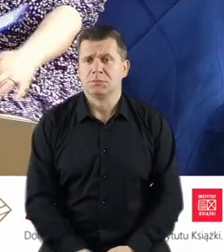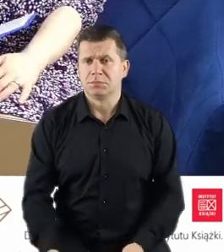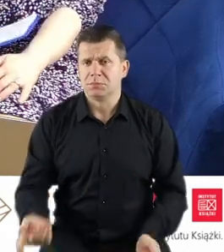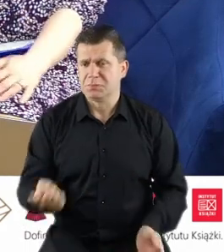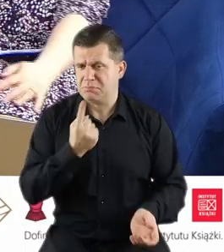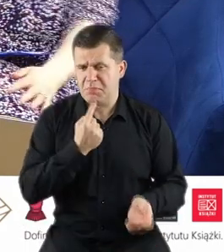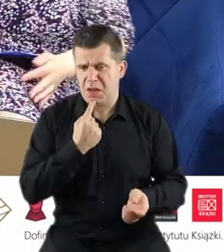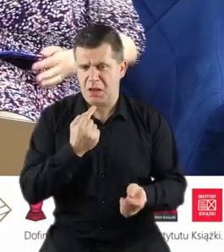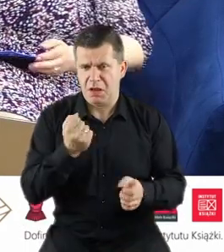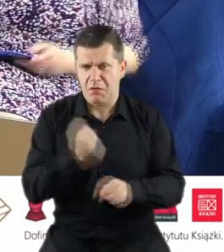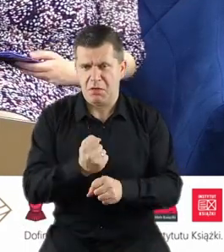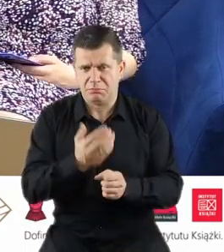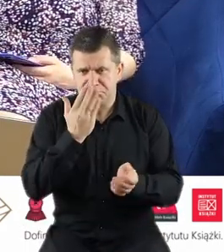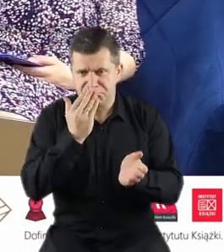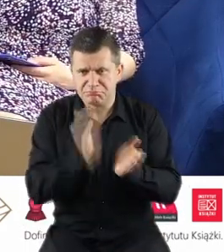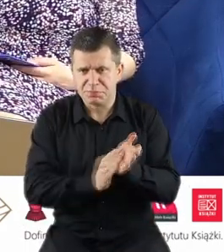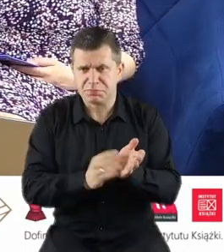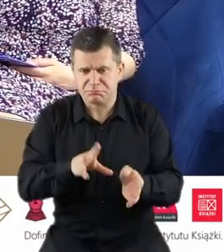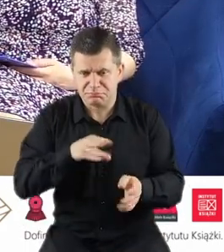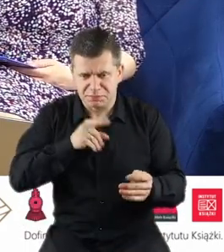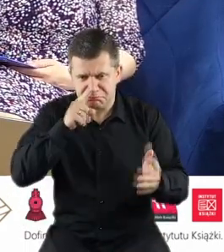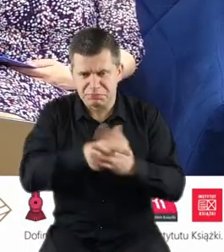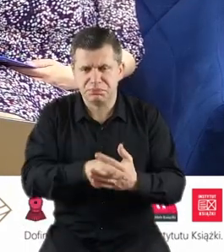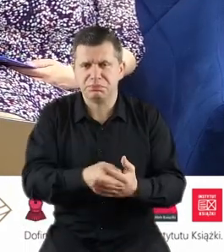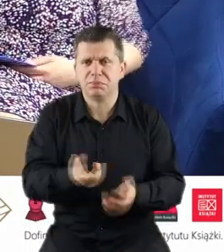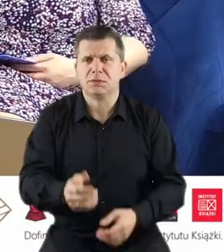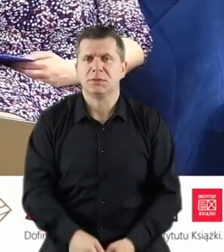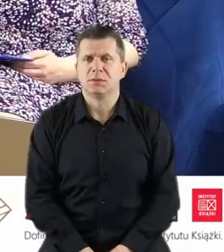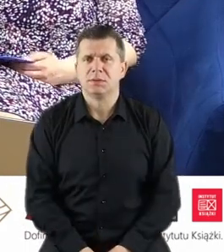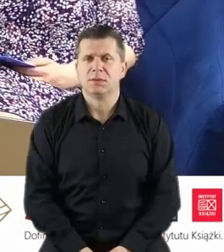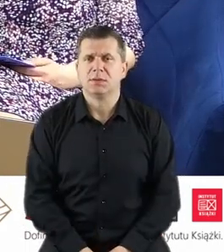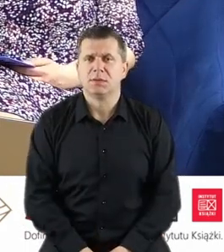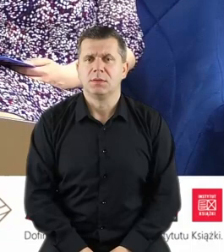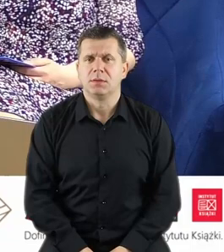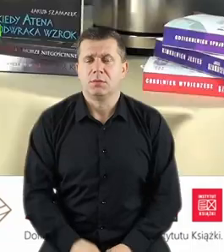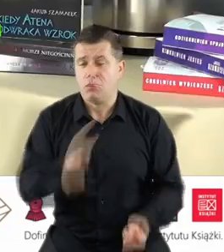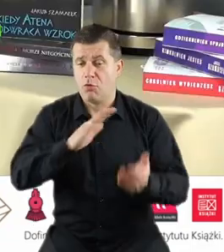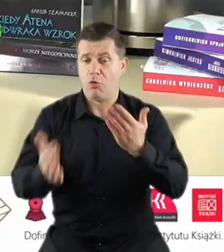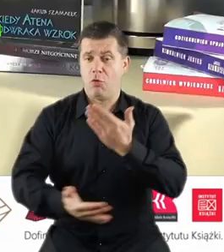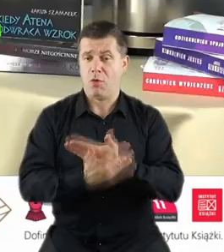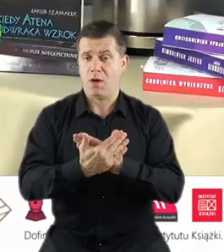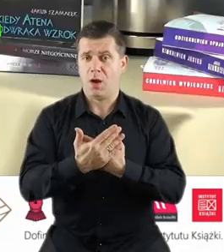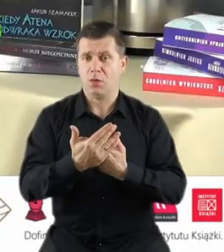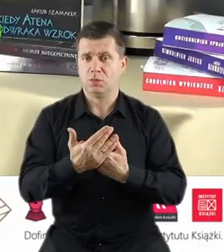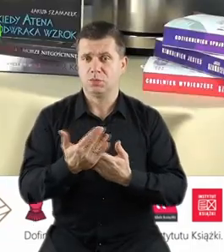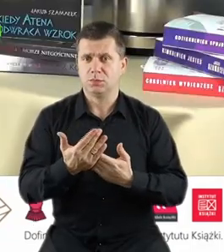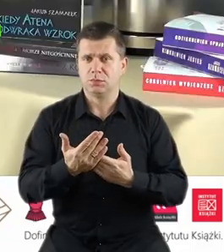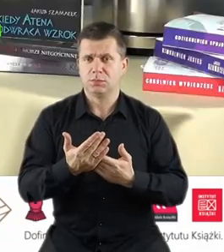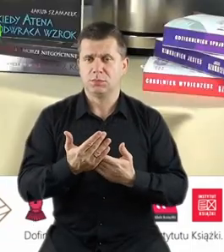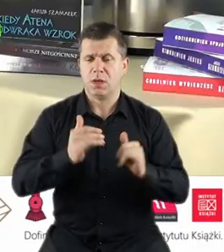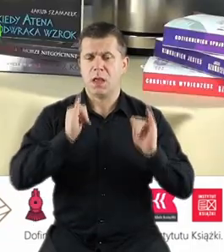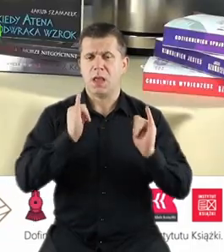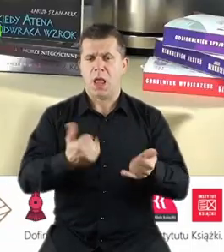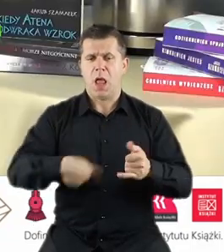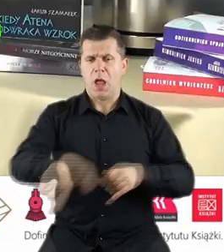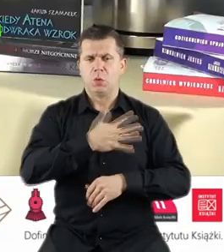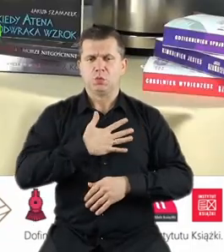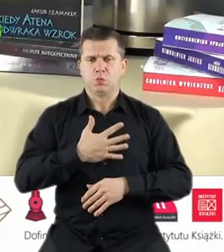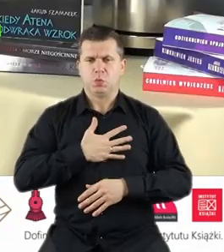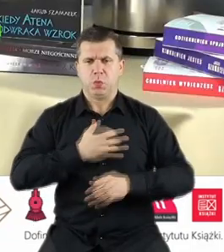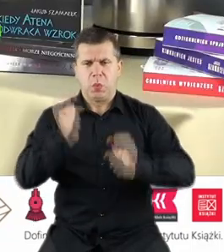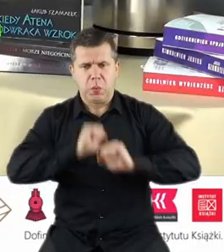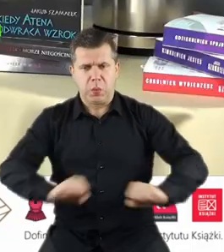nie, tak nie, nie, nie, nie, nie, bardzo. Absolutnie nie. No i tu się okazuje, że no jak się tutaj przed tym